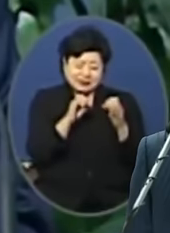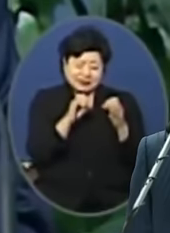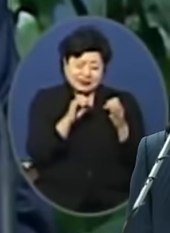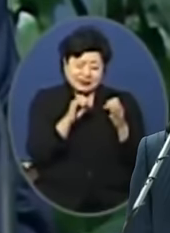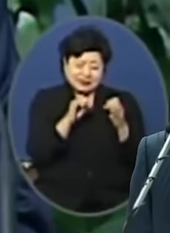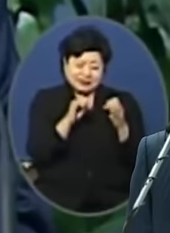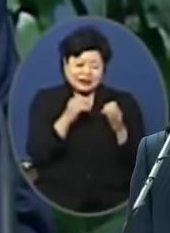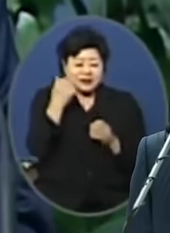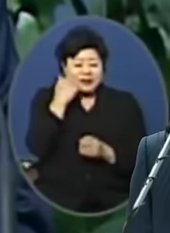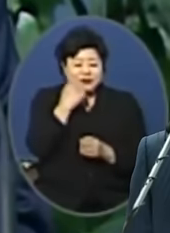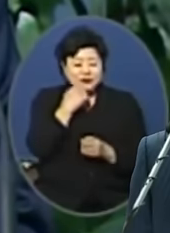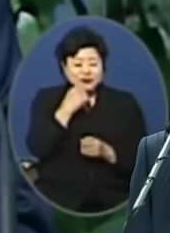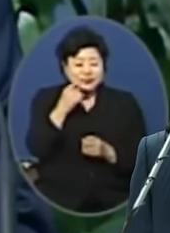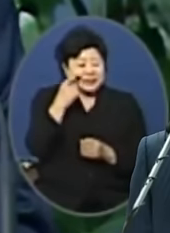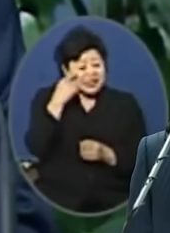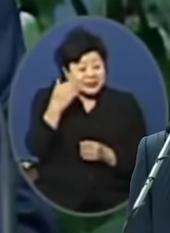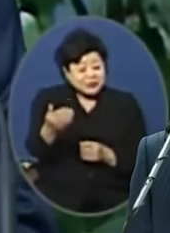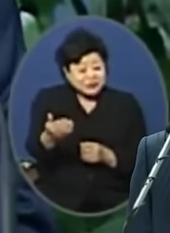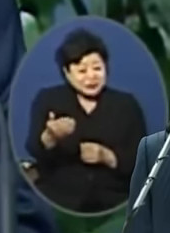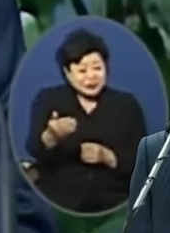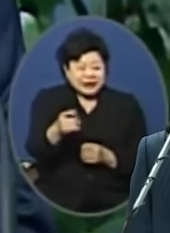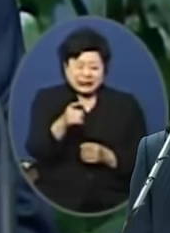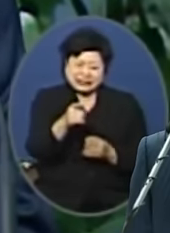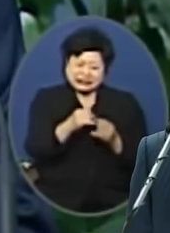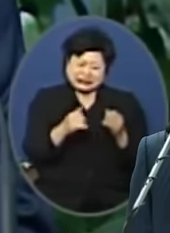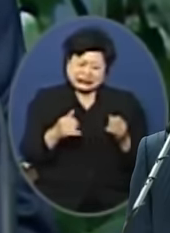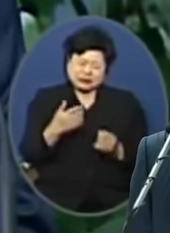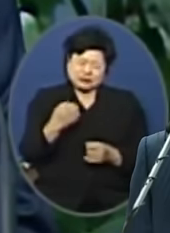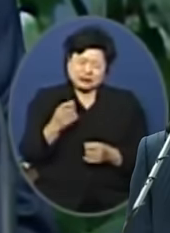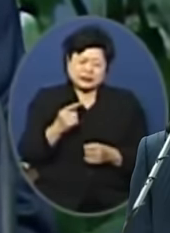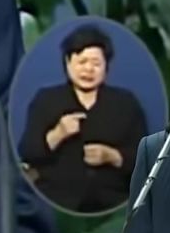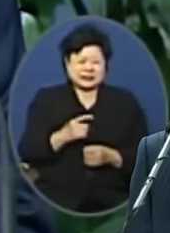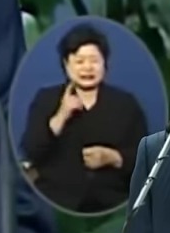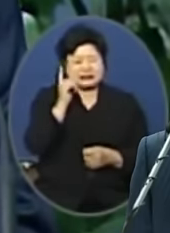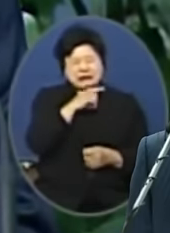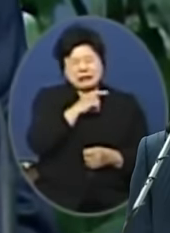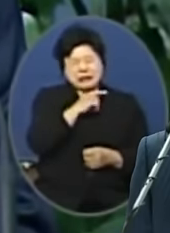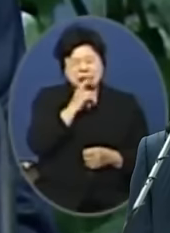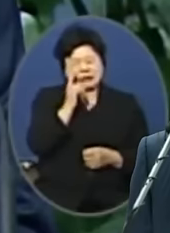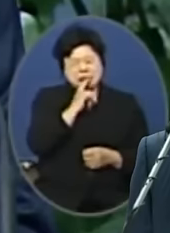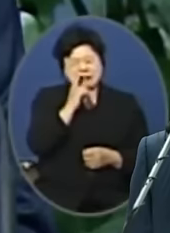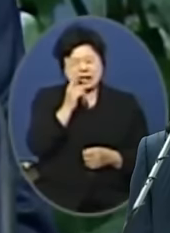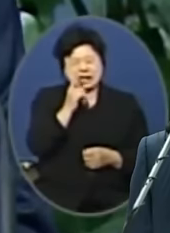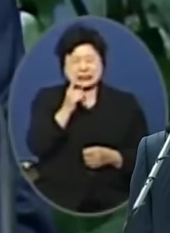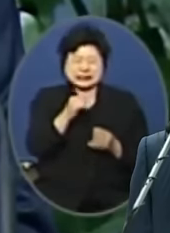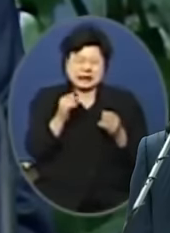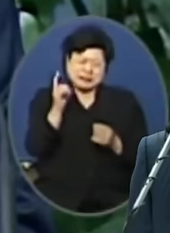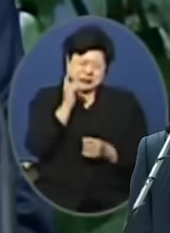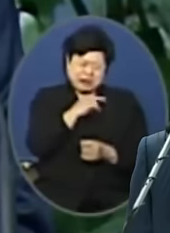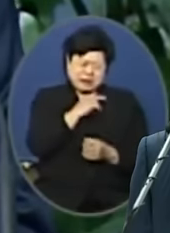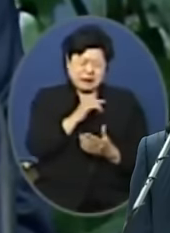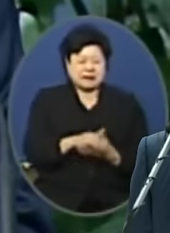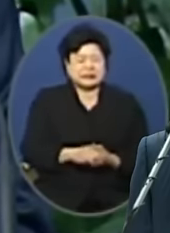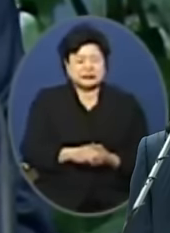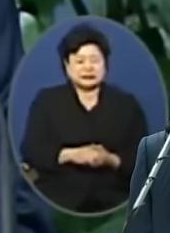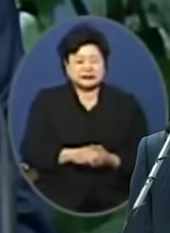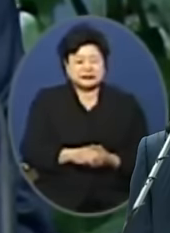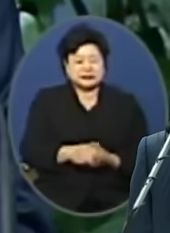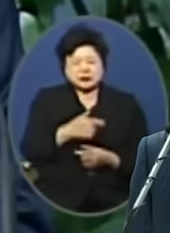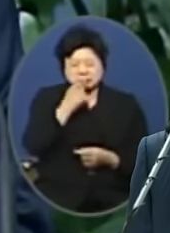아무개를 어떻게 생각하느냐 하면 90%는 못 써요. 그 사람 이런 이런 결점이